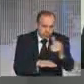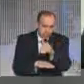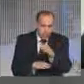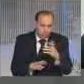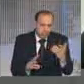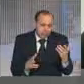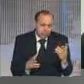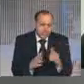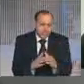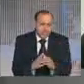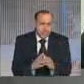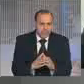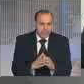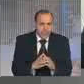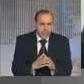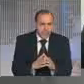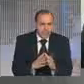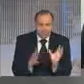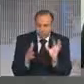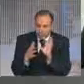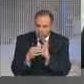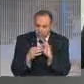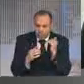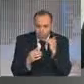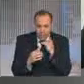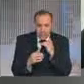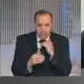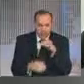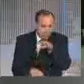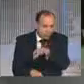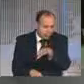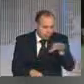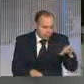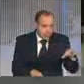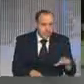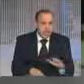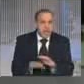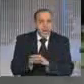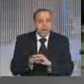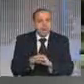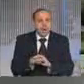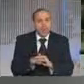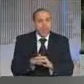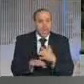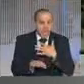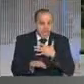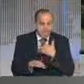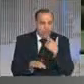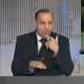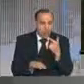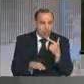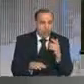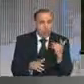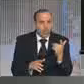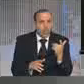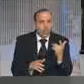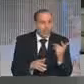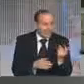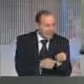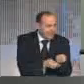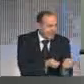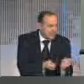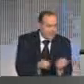الداخليه الى اخره ما عندوش حتى سله مباشره معناها بين المناطق الداخليه موضوع اريد له ان ينى عن اي تجاذب